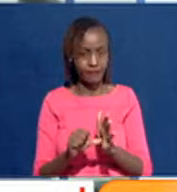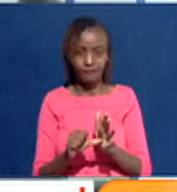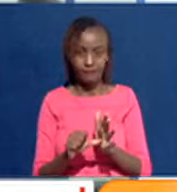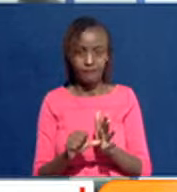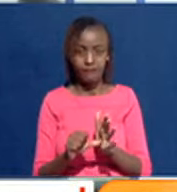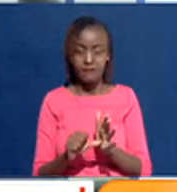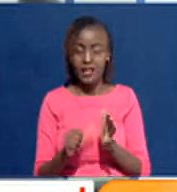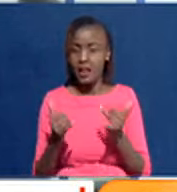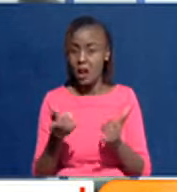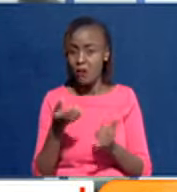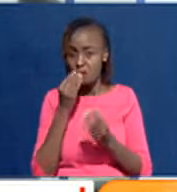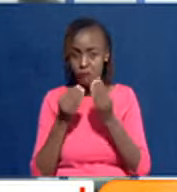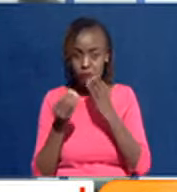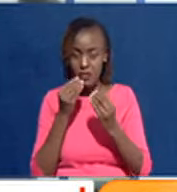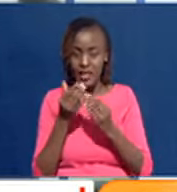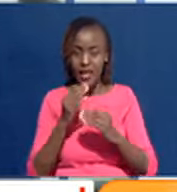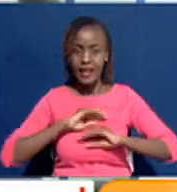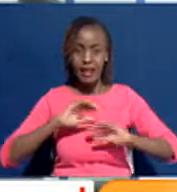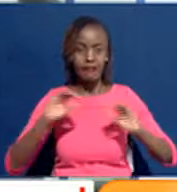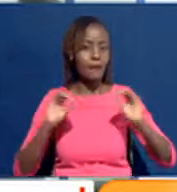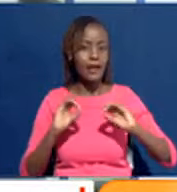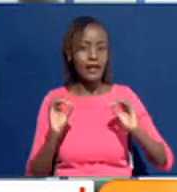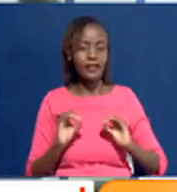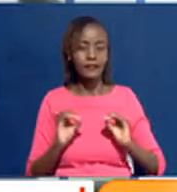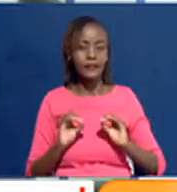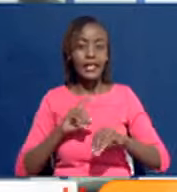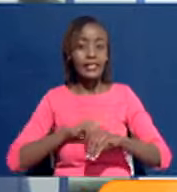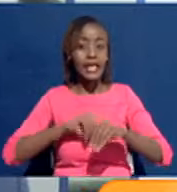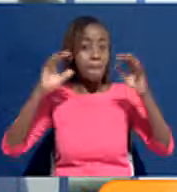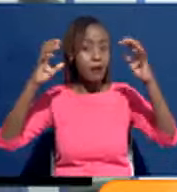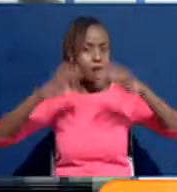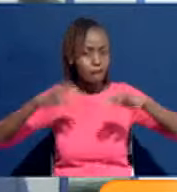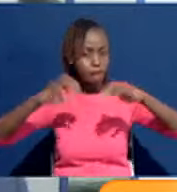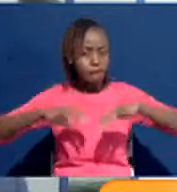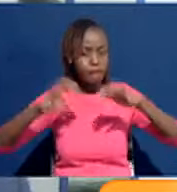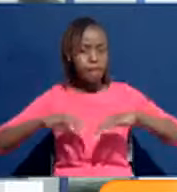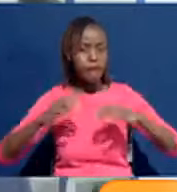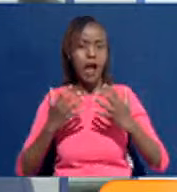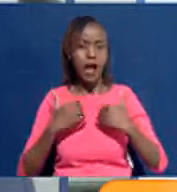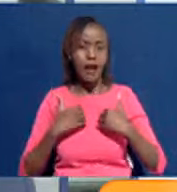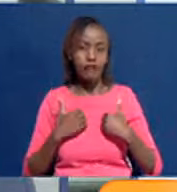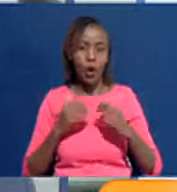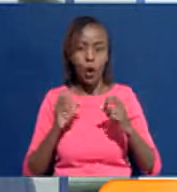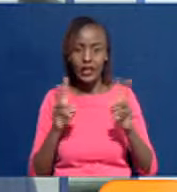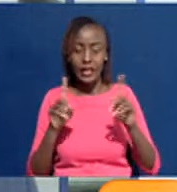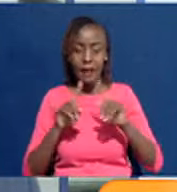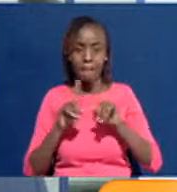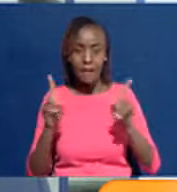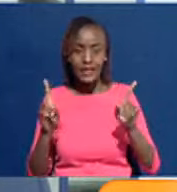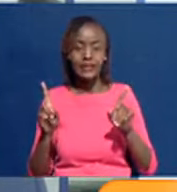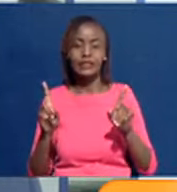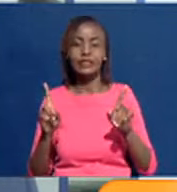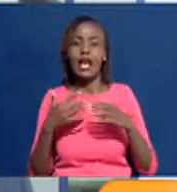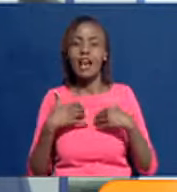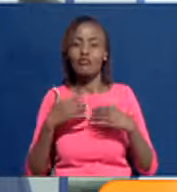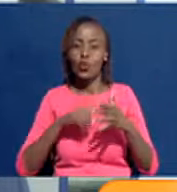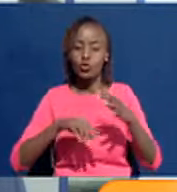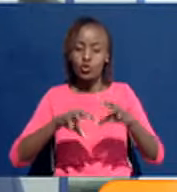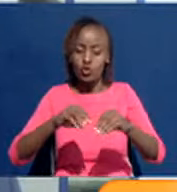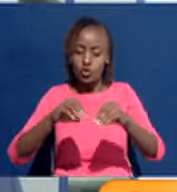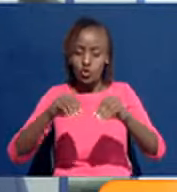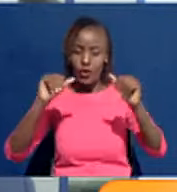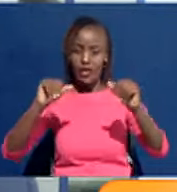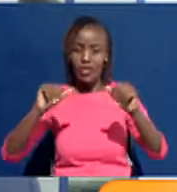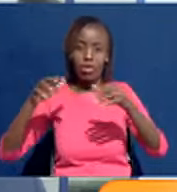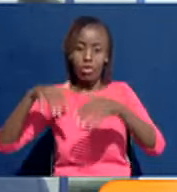chakula kidogo. Na pia wakati ambayo kuna kuwa na mvua, kumekuwa na mchanga, hiyo silt ambayo inakuja,